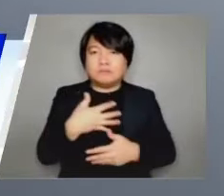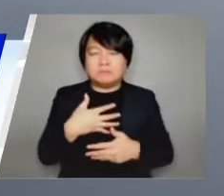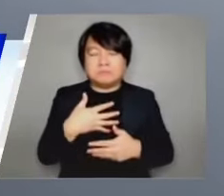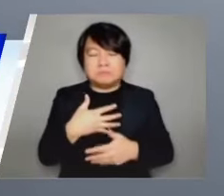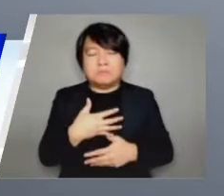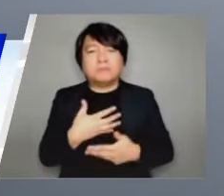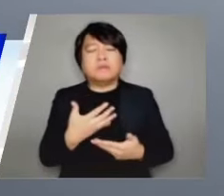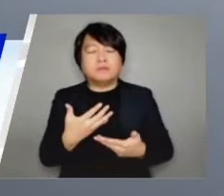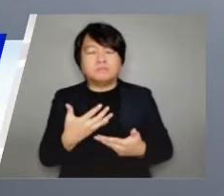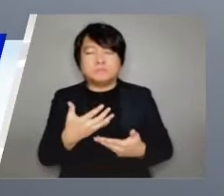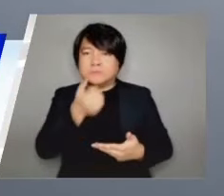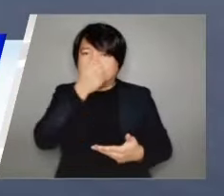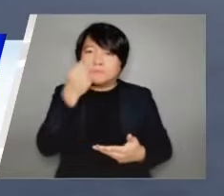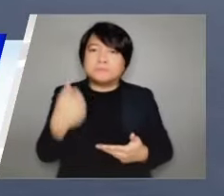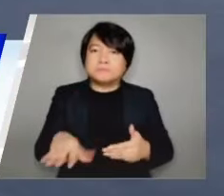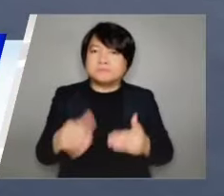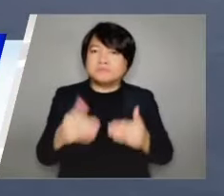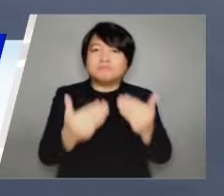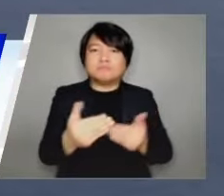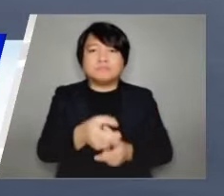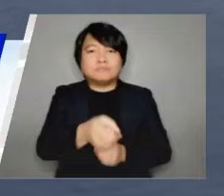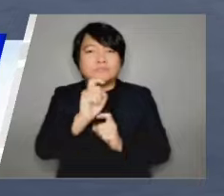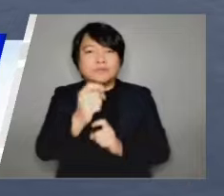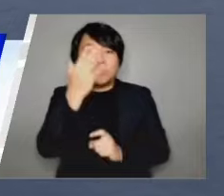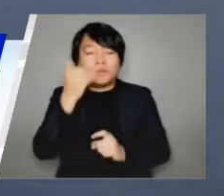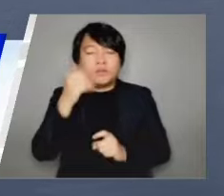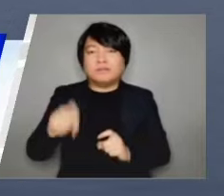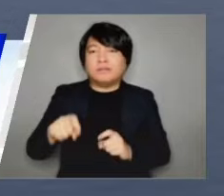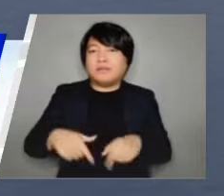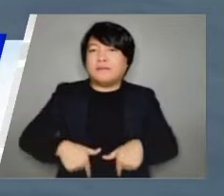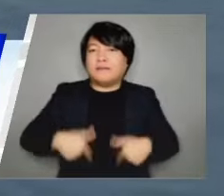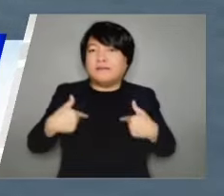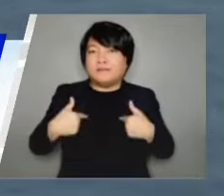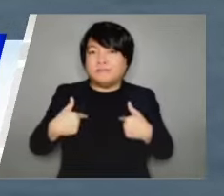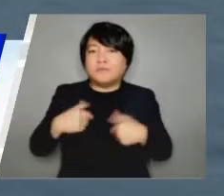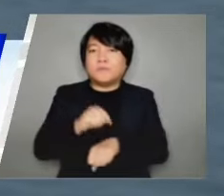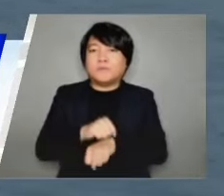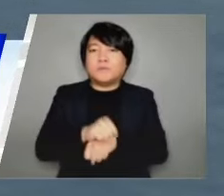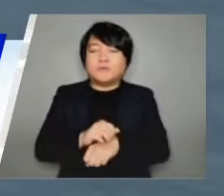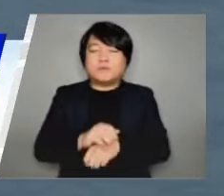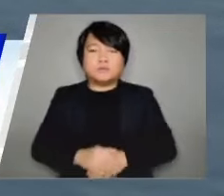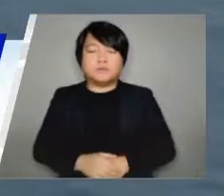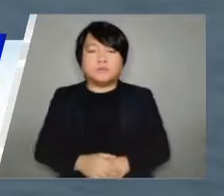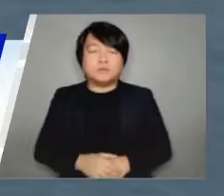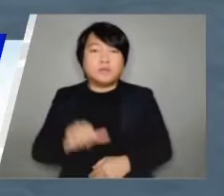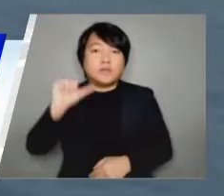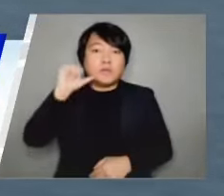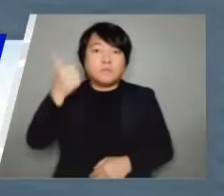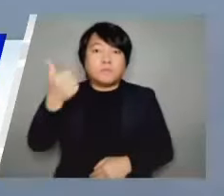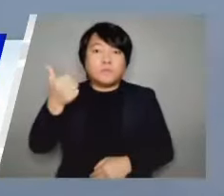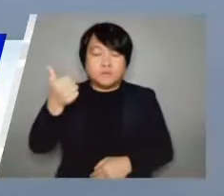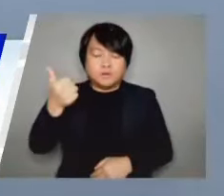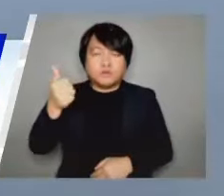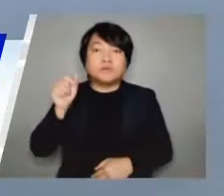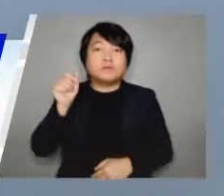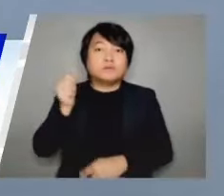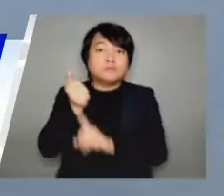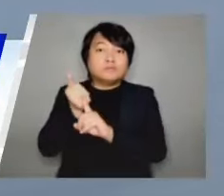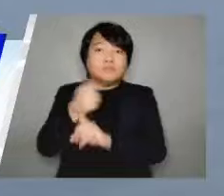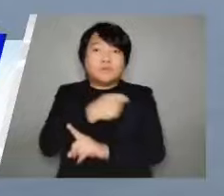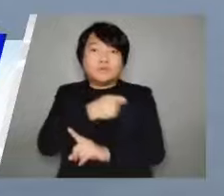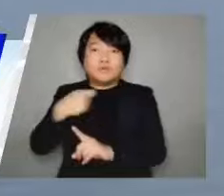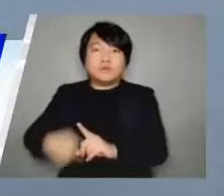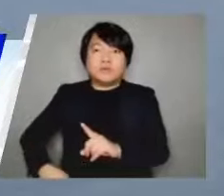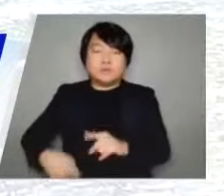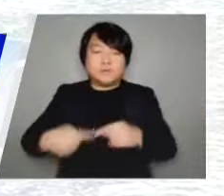mga mangingisda sa Masinloc, Zambales kahit bukas na ipatutupad ng China Coast Guard ang bagong utos na manghuli at magkulong ng mga banyagang